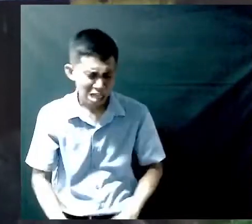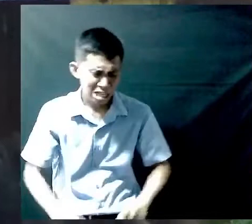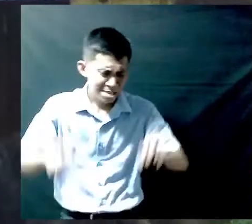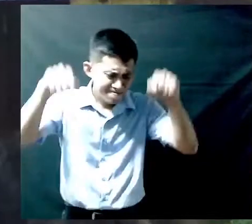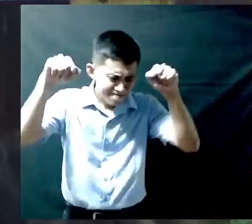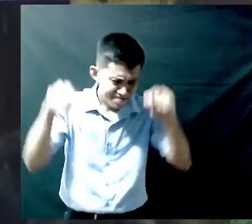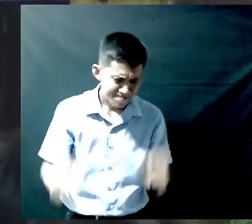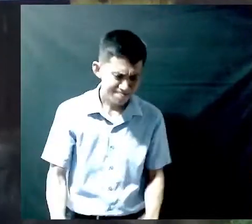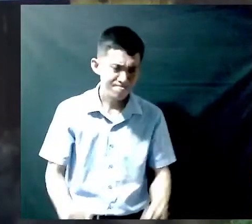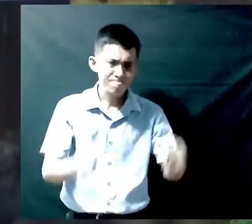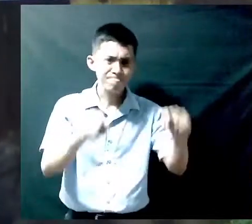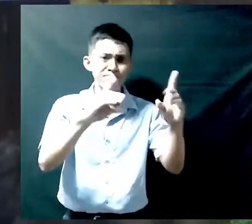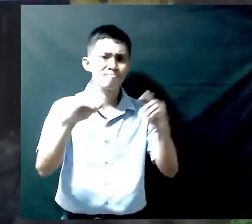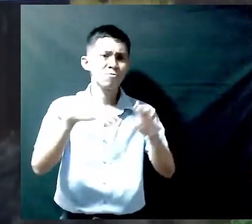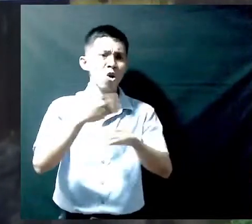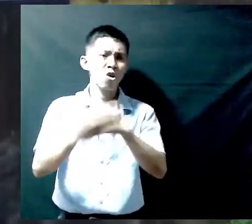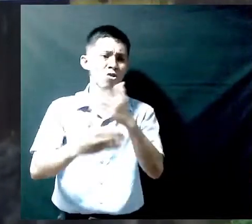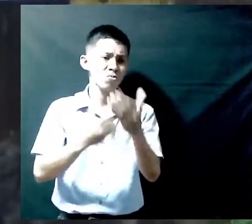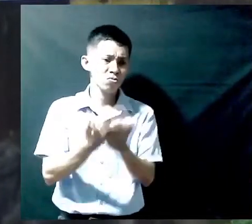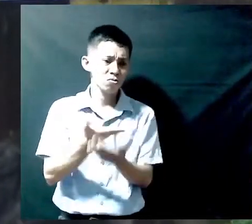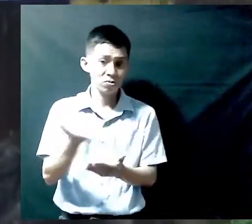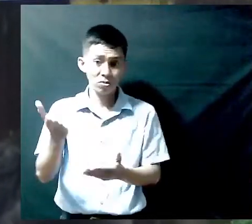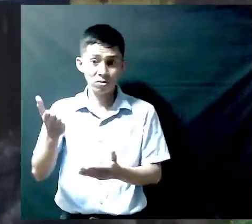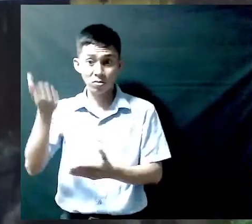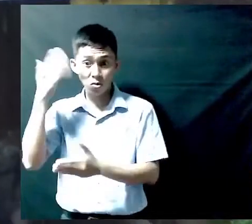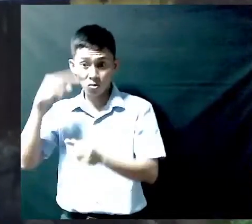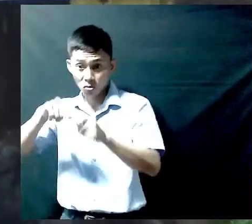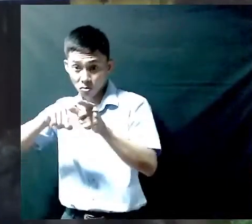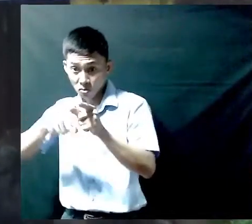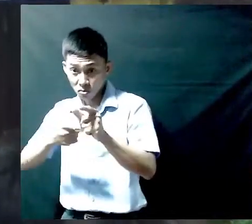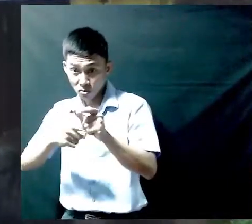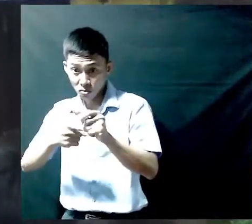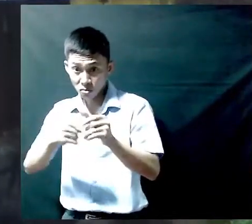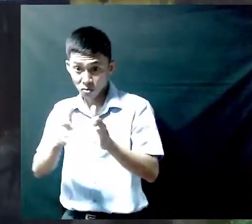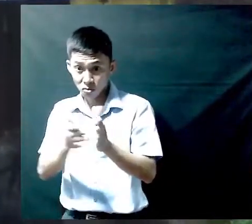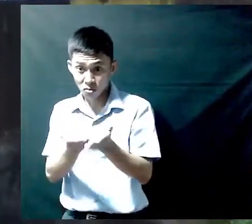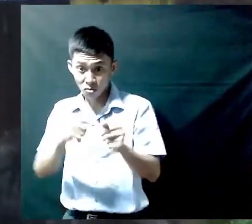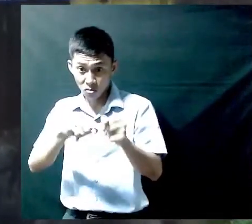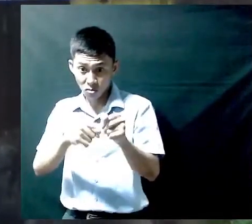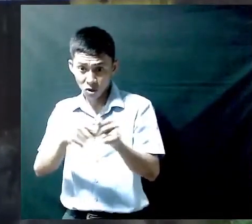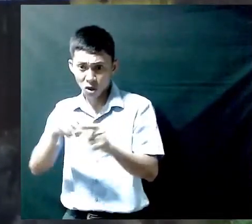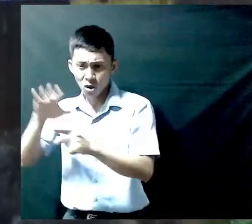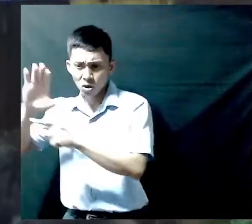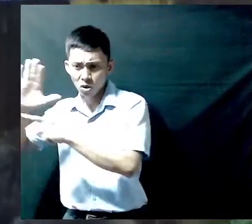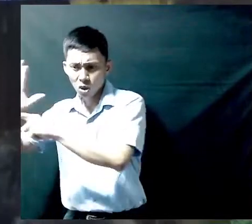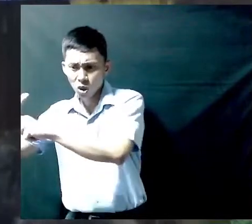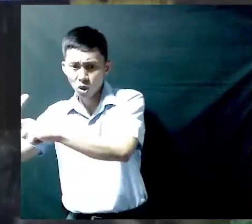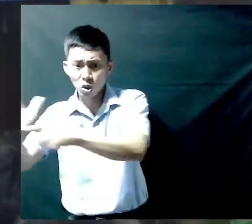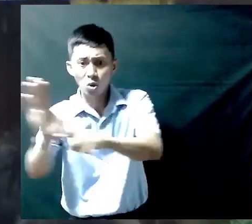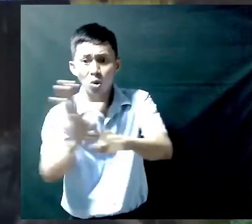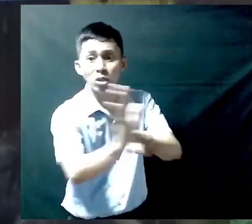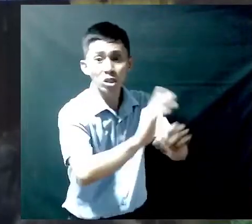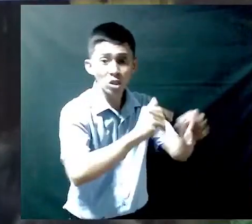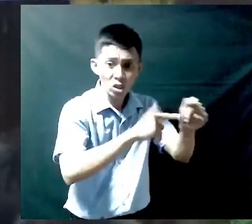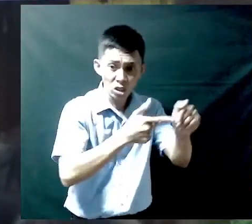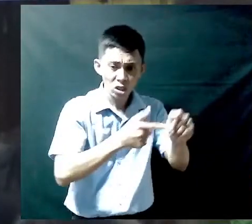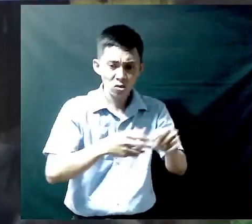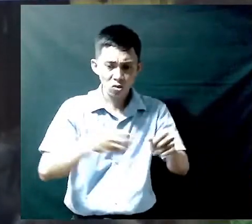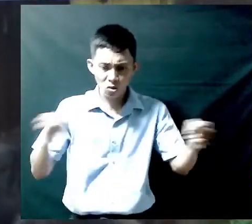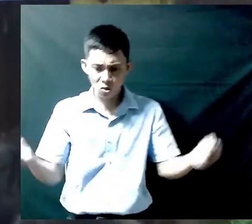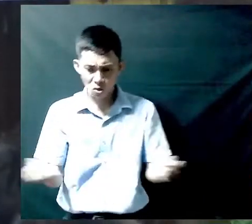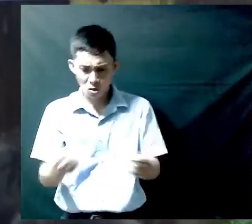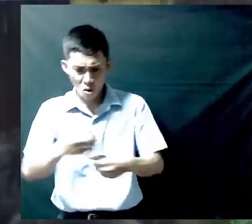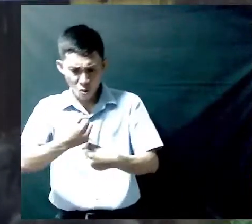Pinroof niya na yan in the book of Genesis. Wala pa tayo kaya niyang gawin ang lahat ng bagay dito sa mundong ito.